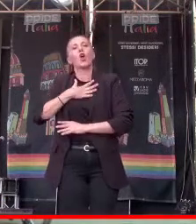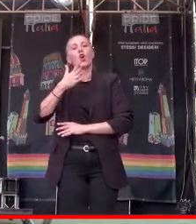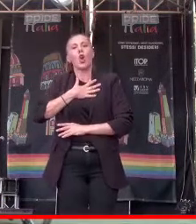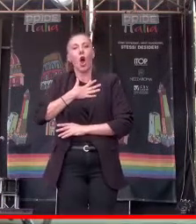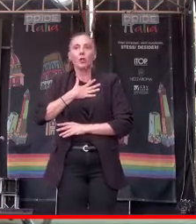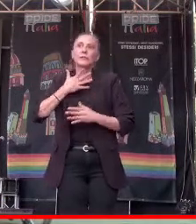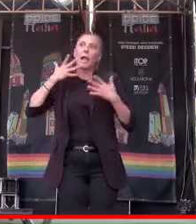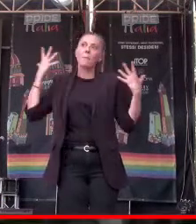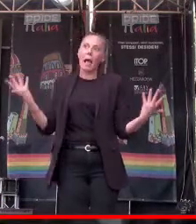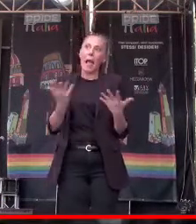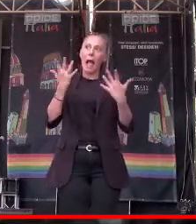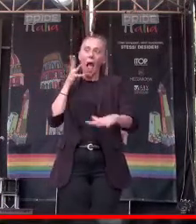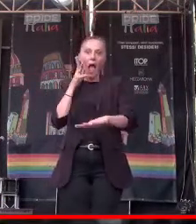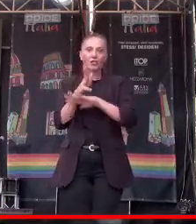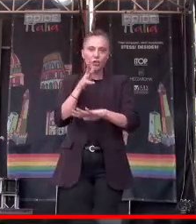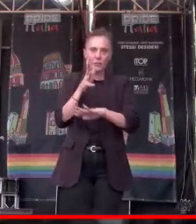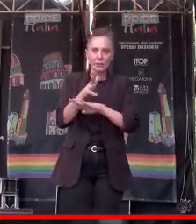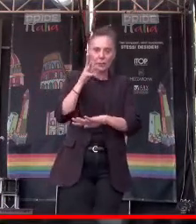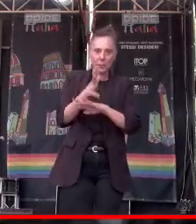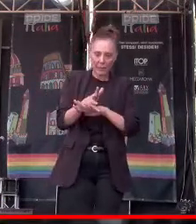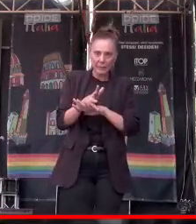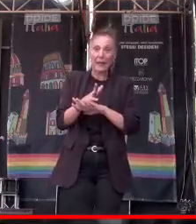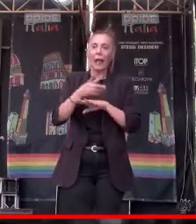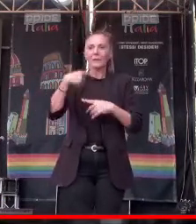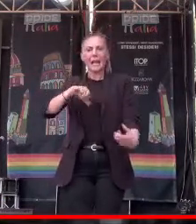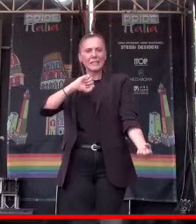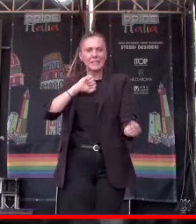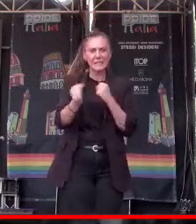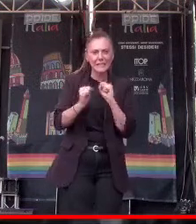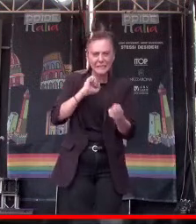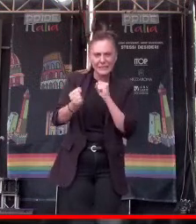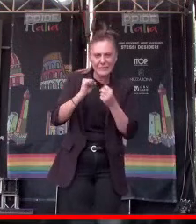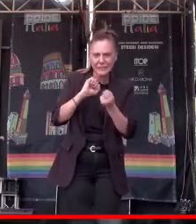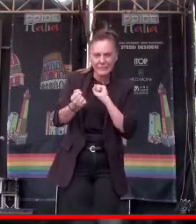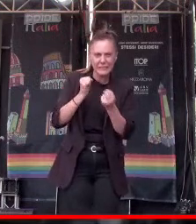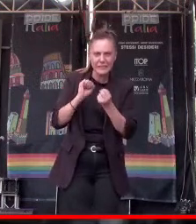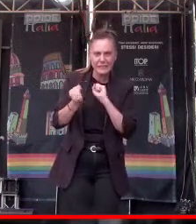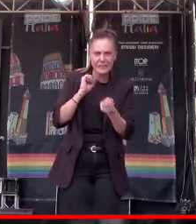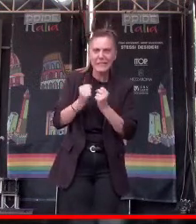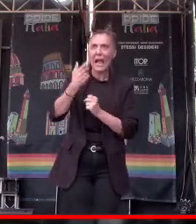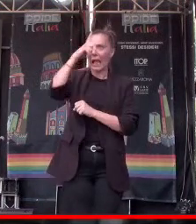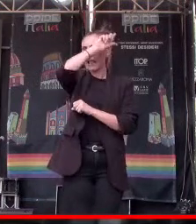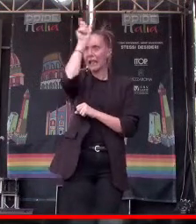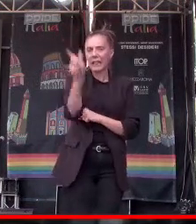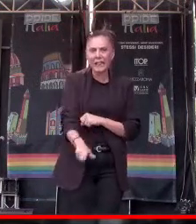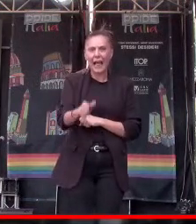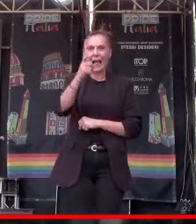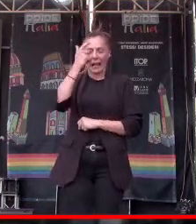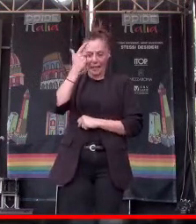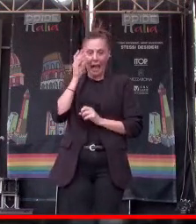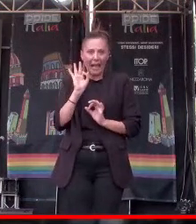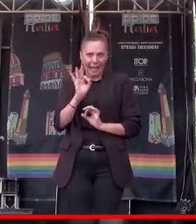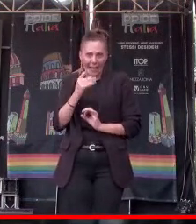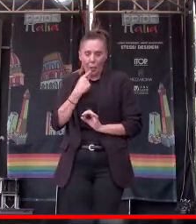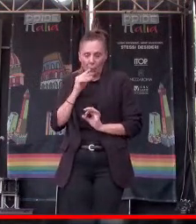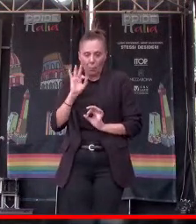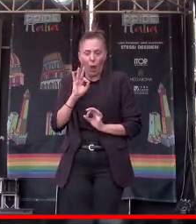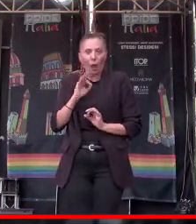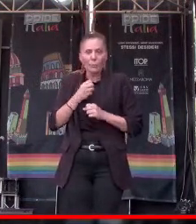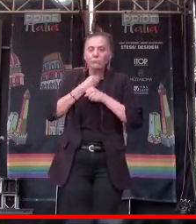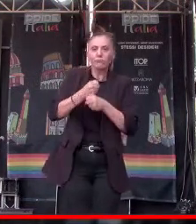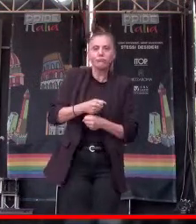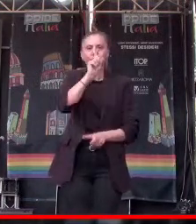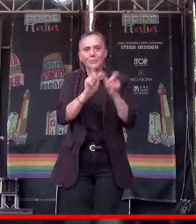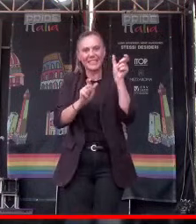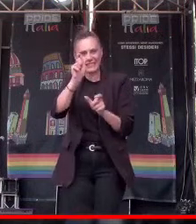minima agibilità. Per questo, per le tante battaglie che sono state fatte in Italia dalle persone con disabilità, qua ci dovrebbe